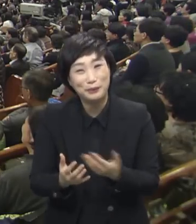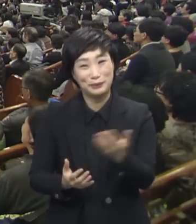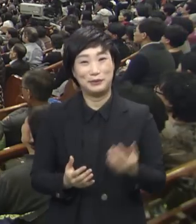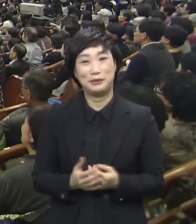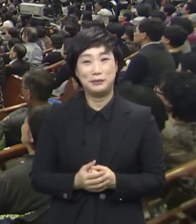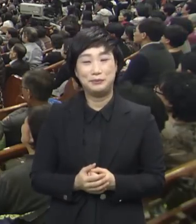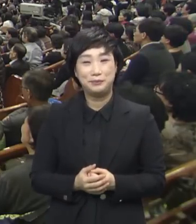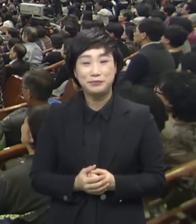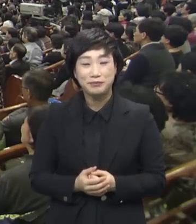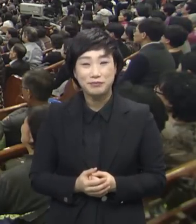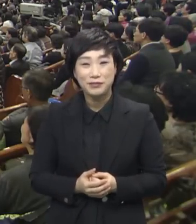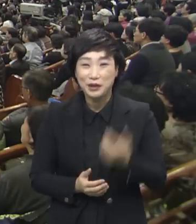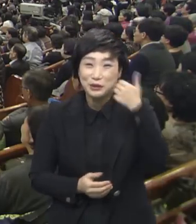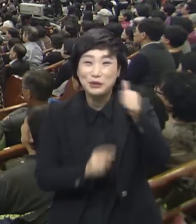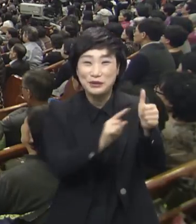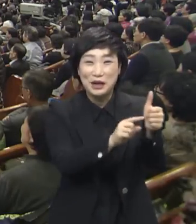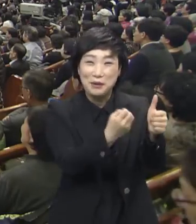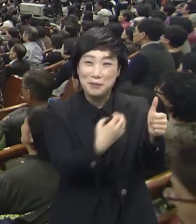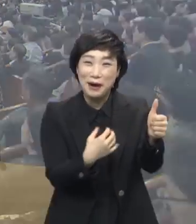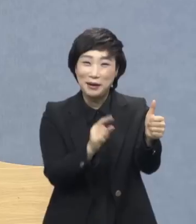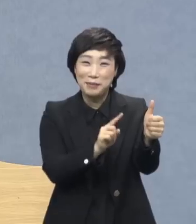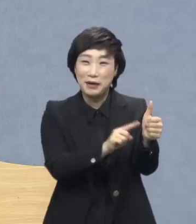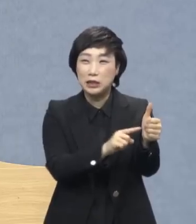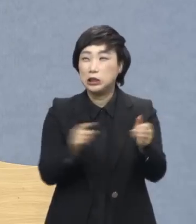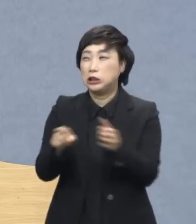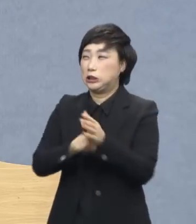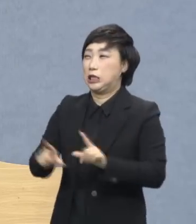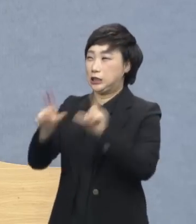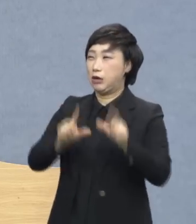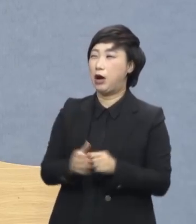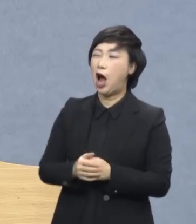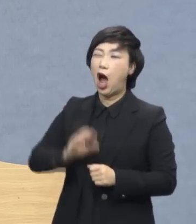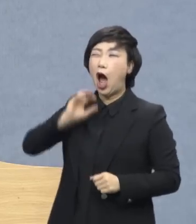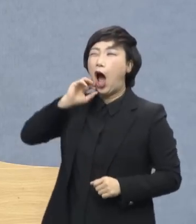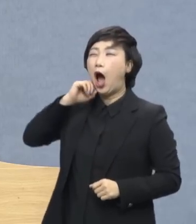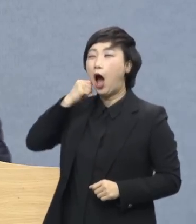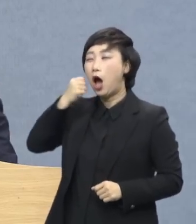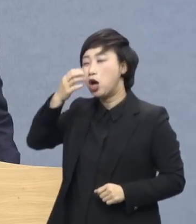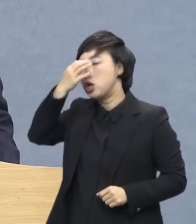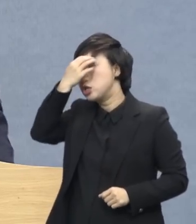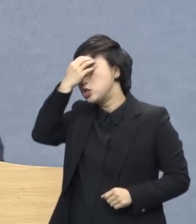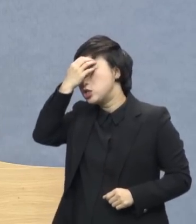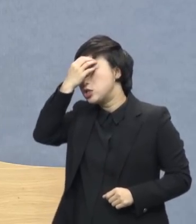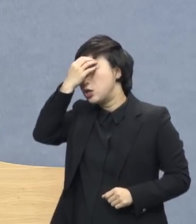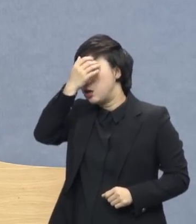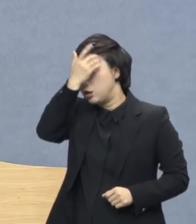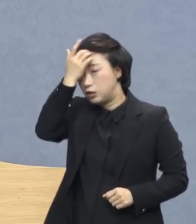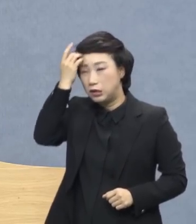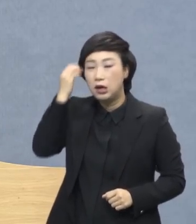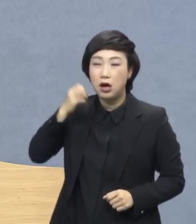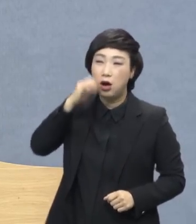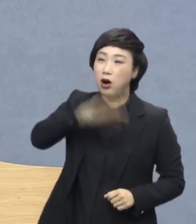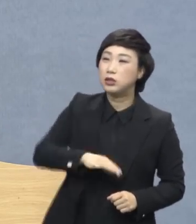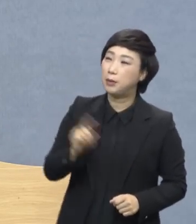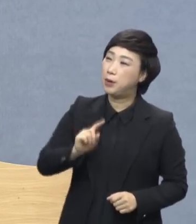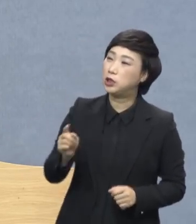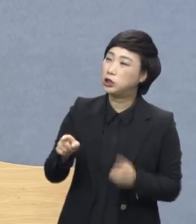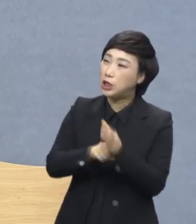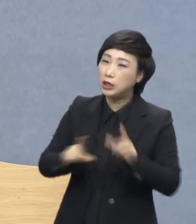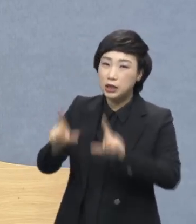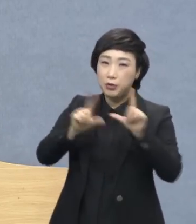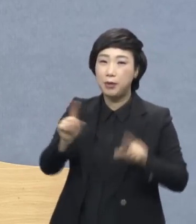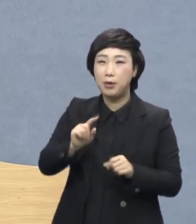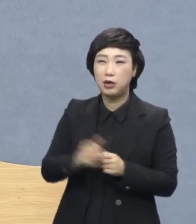아니오. 어떤 사람은 그러다뇨? 신앙생활 너무 어려워. 어차피 말이야